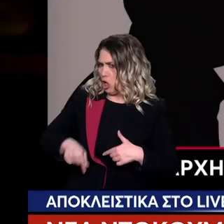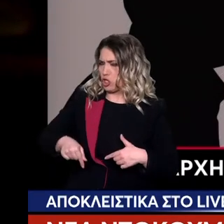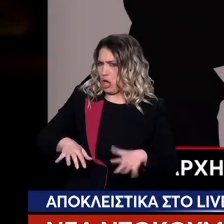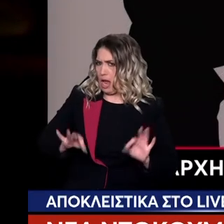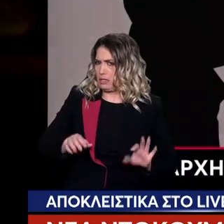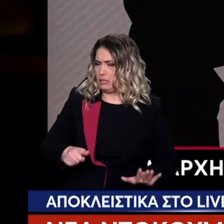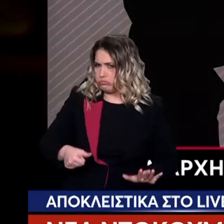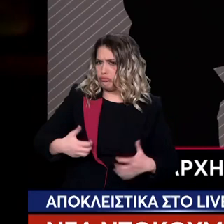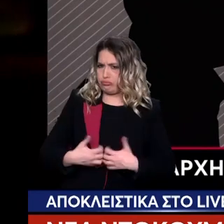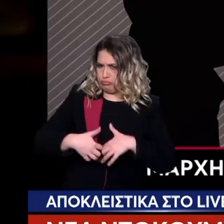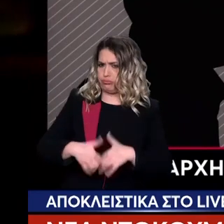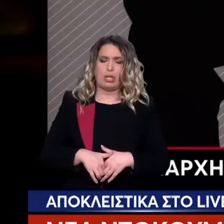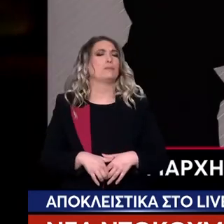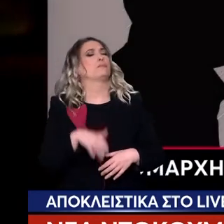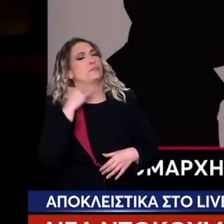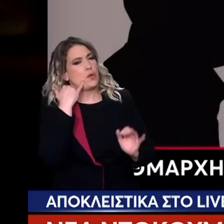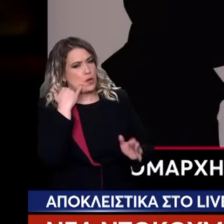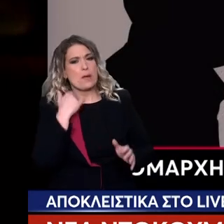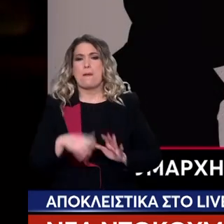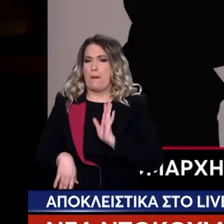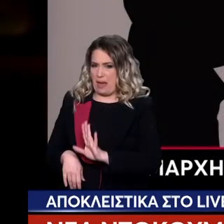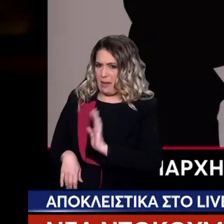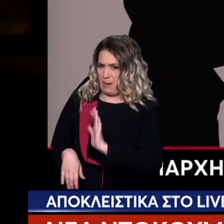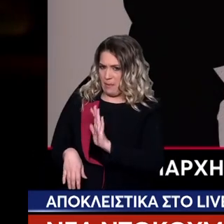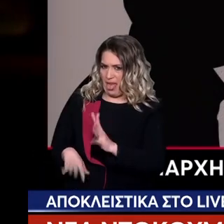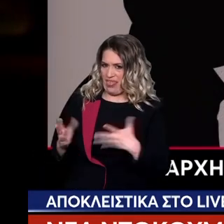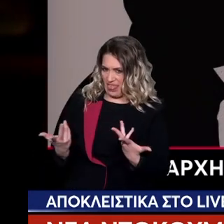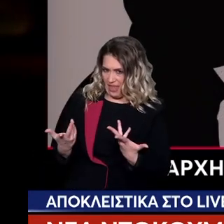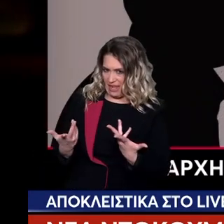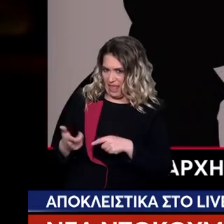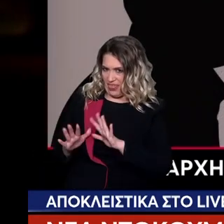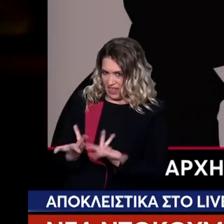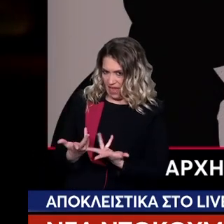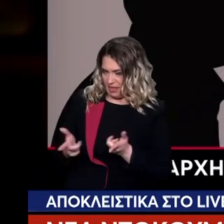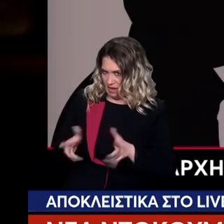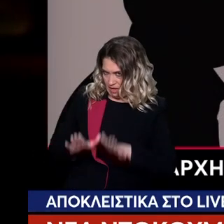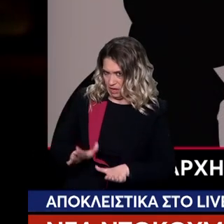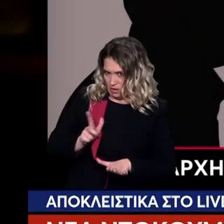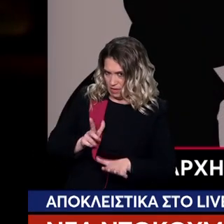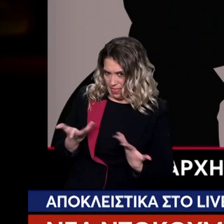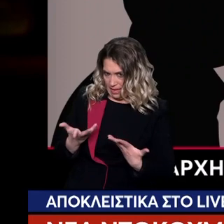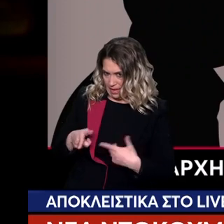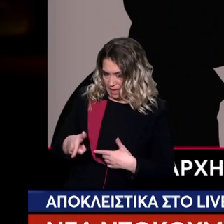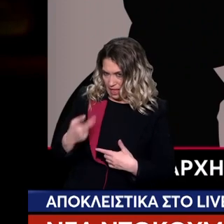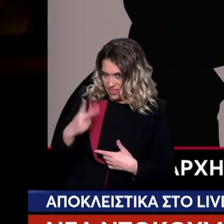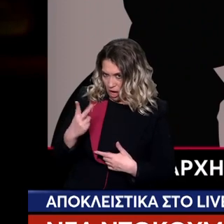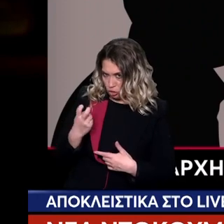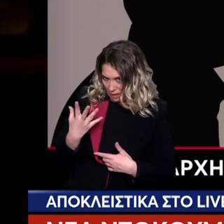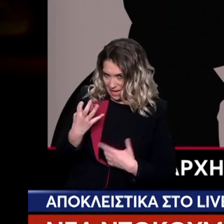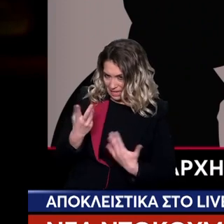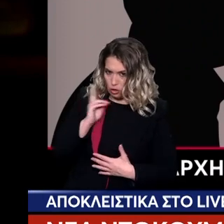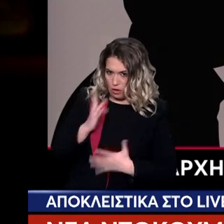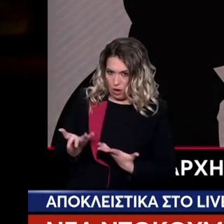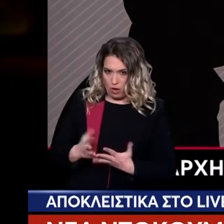μηχανή να το πάρει έγινε καλά έχει συνεννοηθεί για τον κόσμο δηλαδή ότι θα αυ τι θα κάνουν δεν θα το περιμένει εδώ το